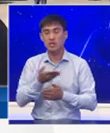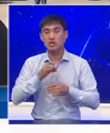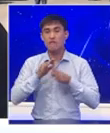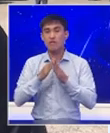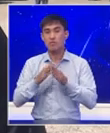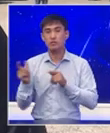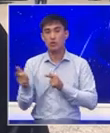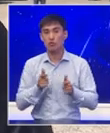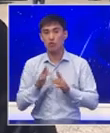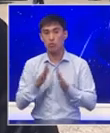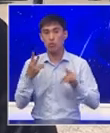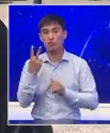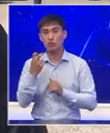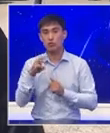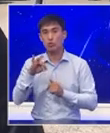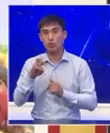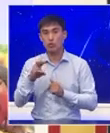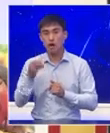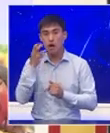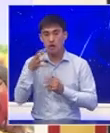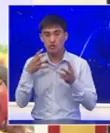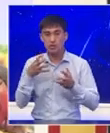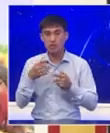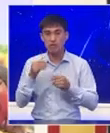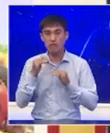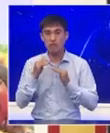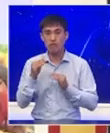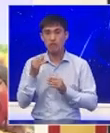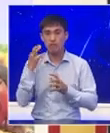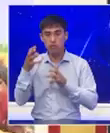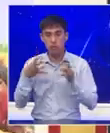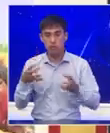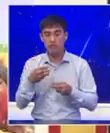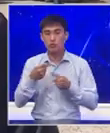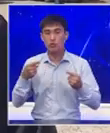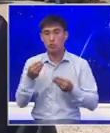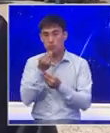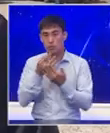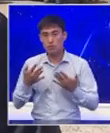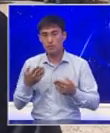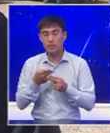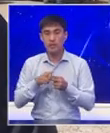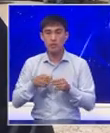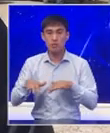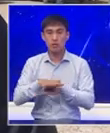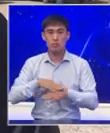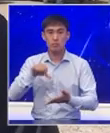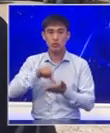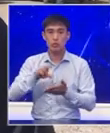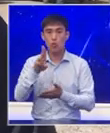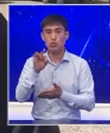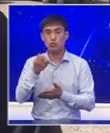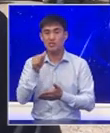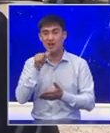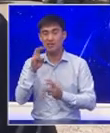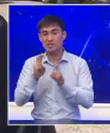заготовили для этого более 200 тонн овощей фруктов и других продуктов хочу отметить что в этом году в ярмарке примет участие kooks узкий сахарный завод